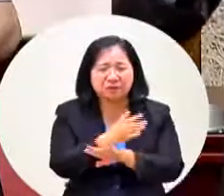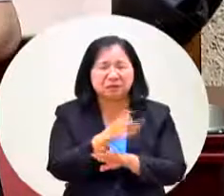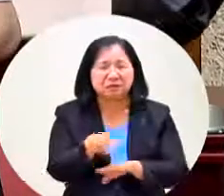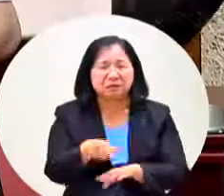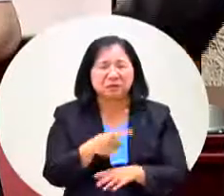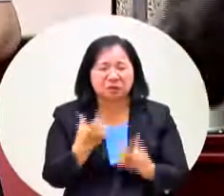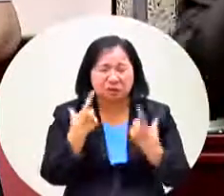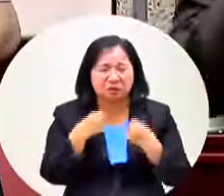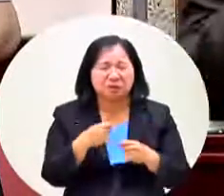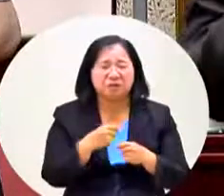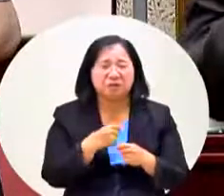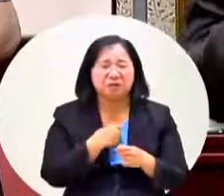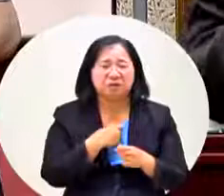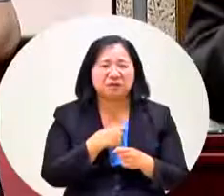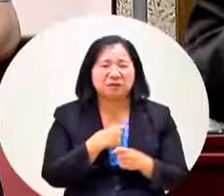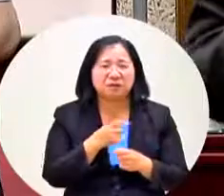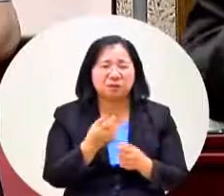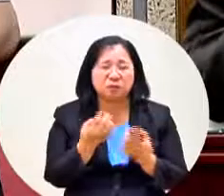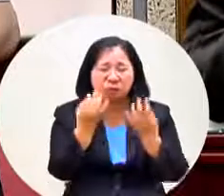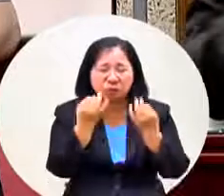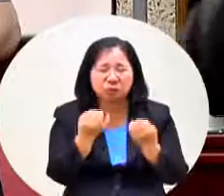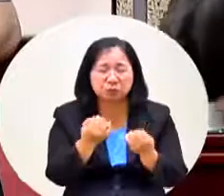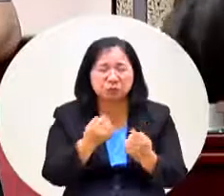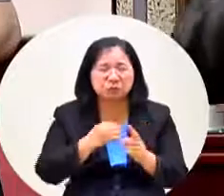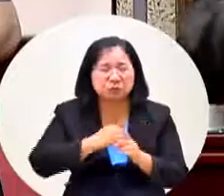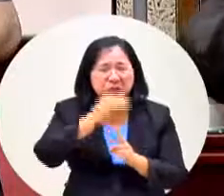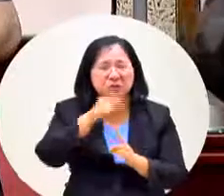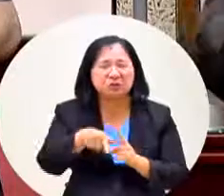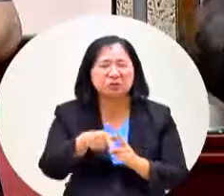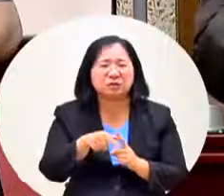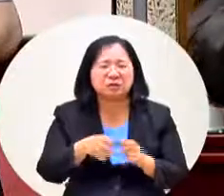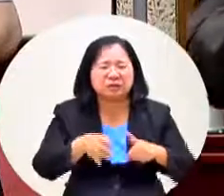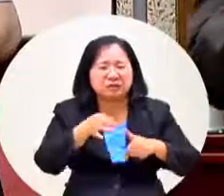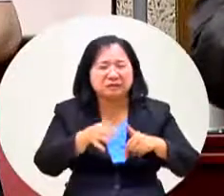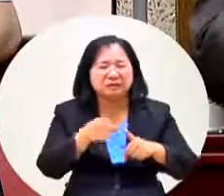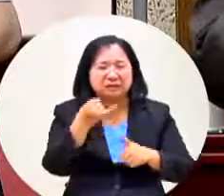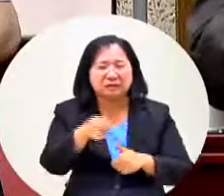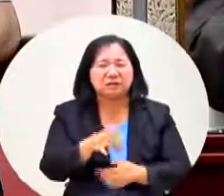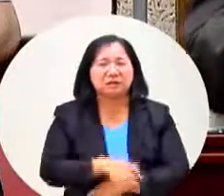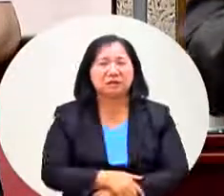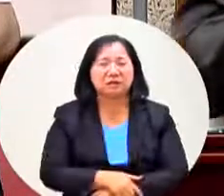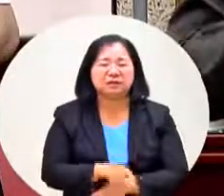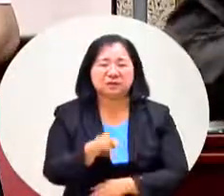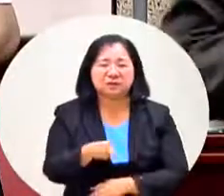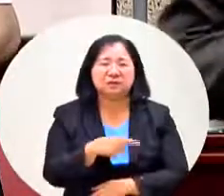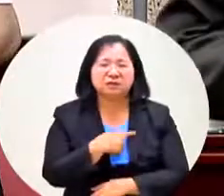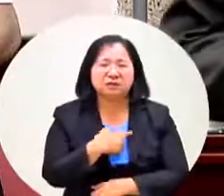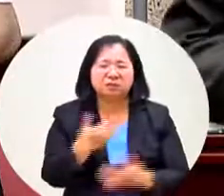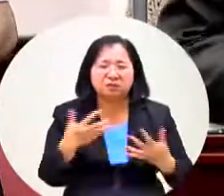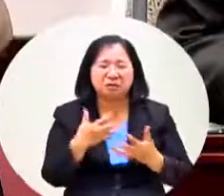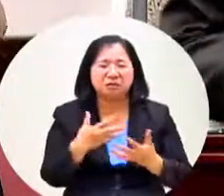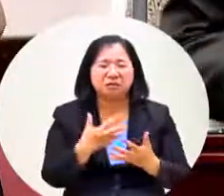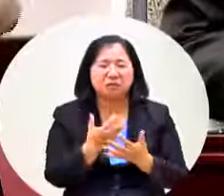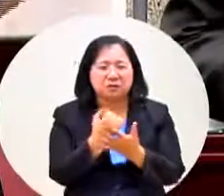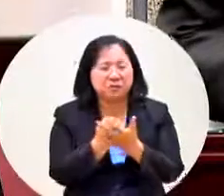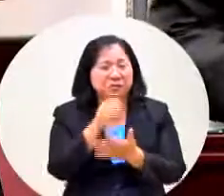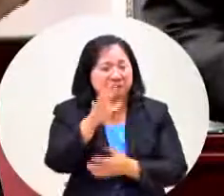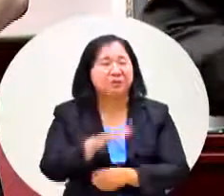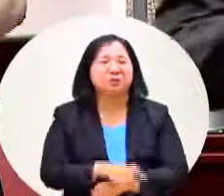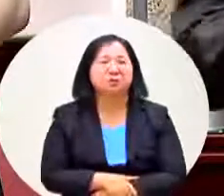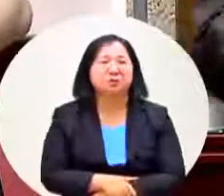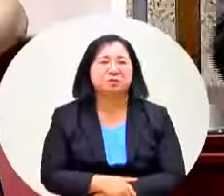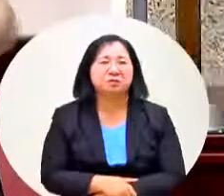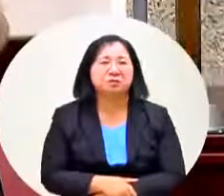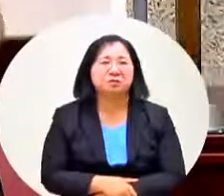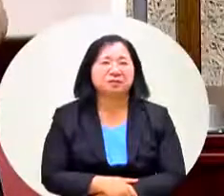保？吼，我当然就是讲，如果有相关的配套的制度来行的时阵，其实拢应该爱来报会较好。但是你嘛袂使讲伊